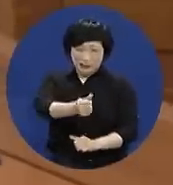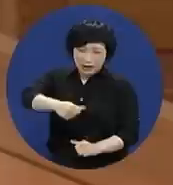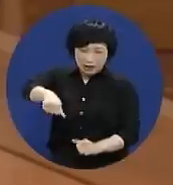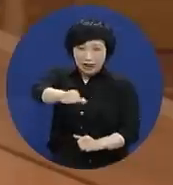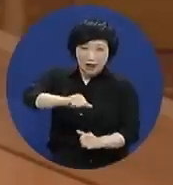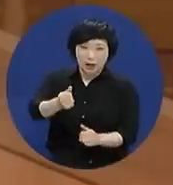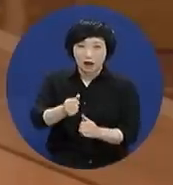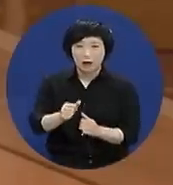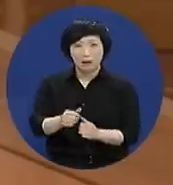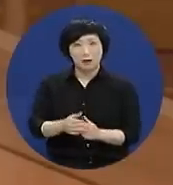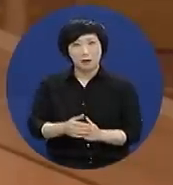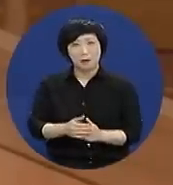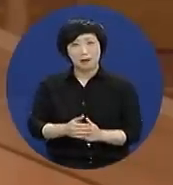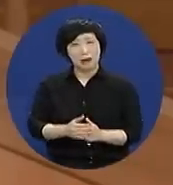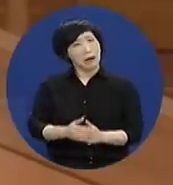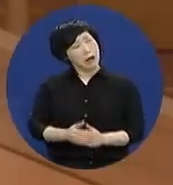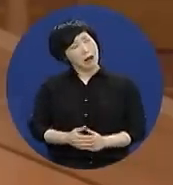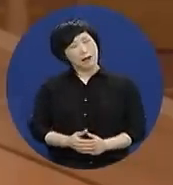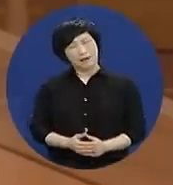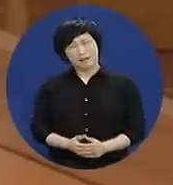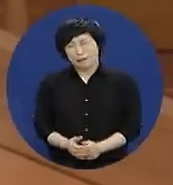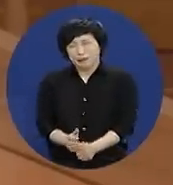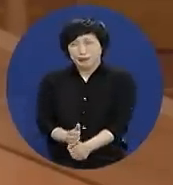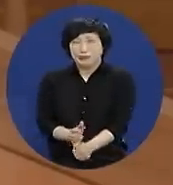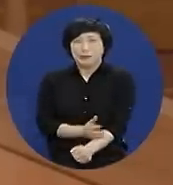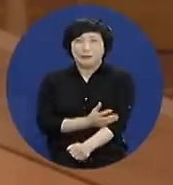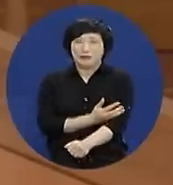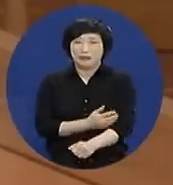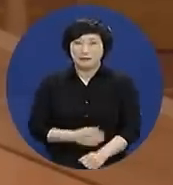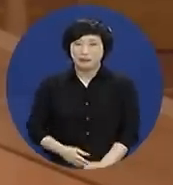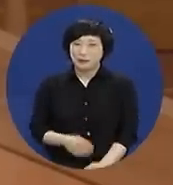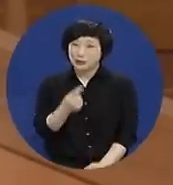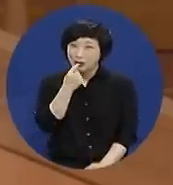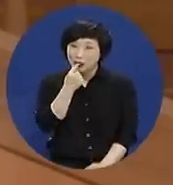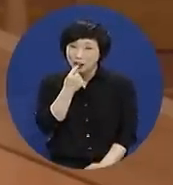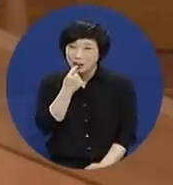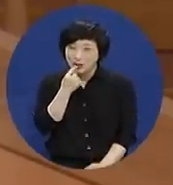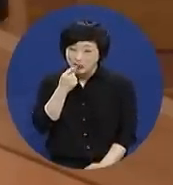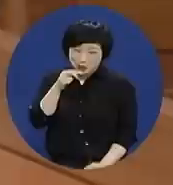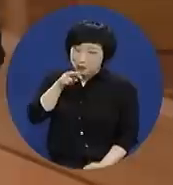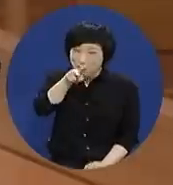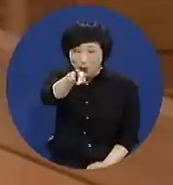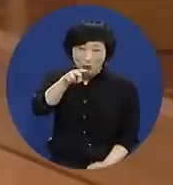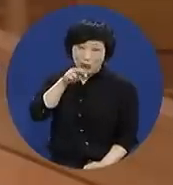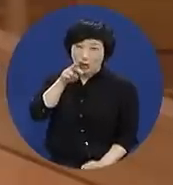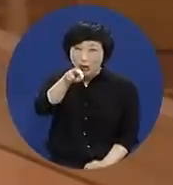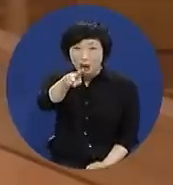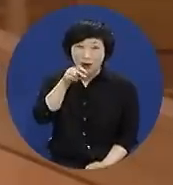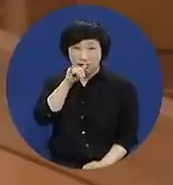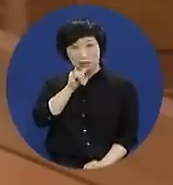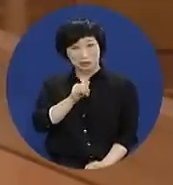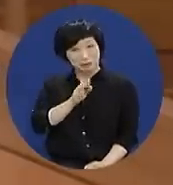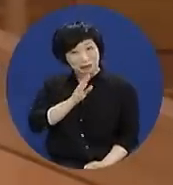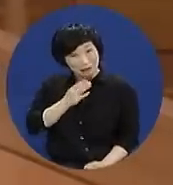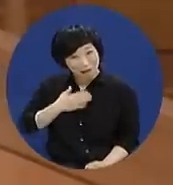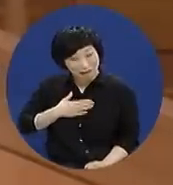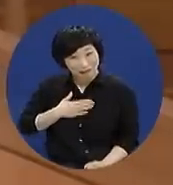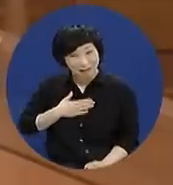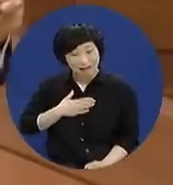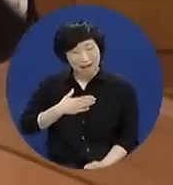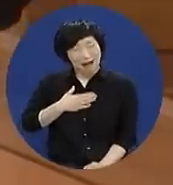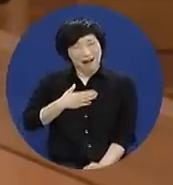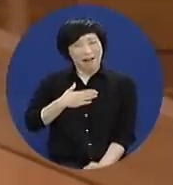ちょろちょろ下を出すとおじけつきます